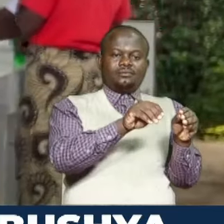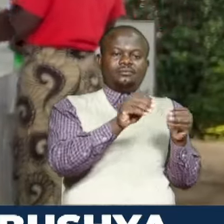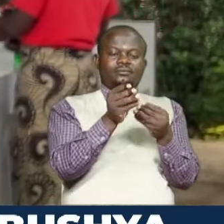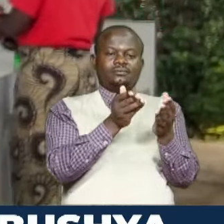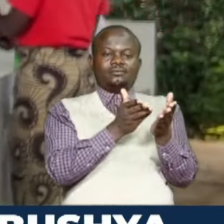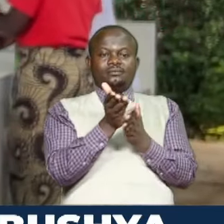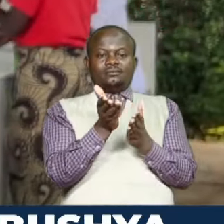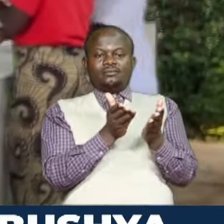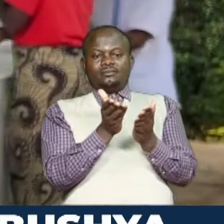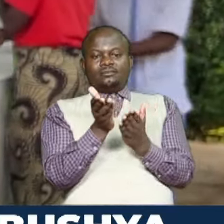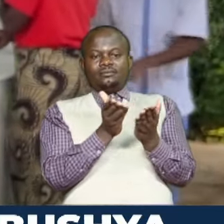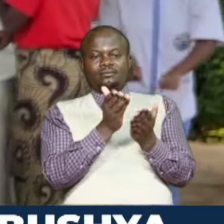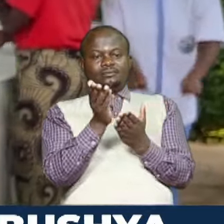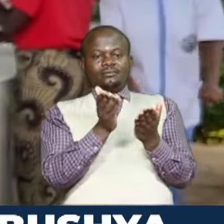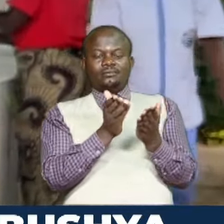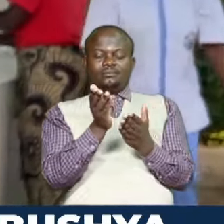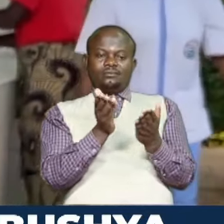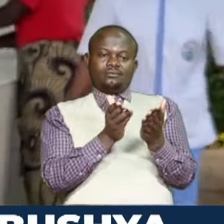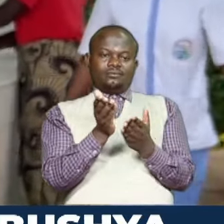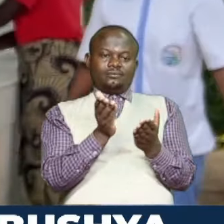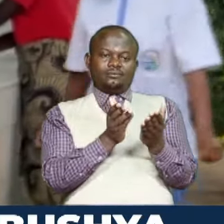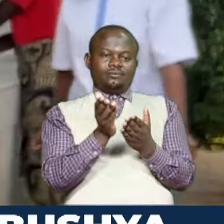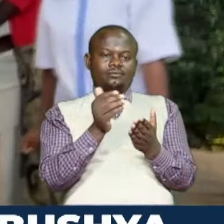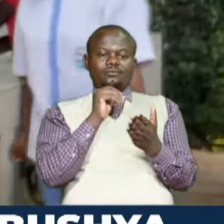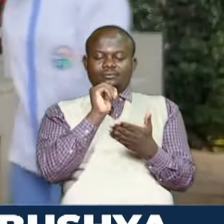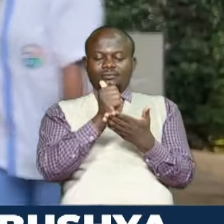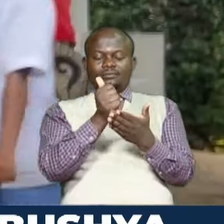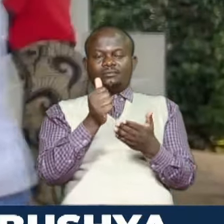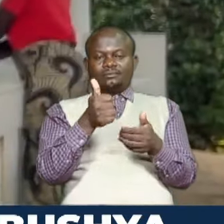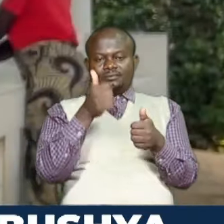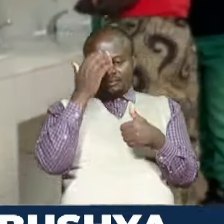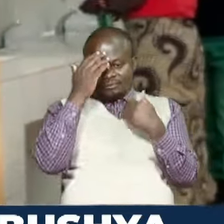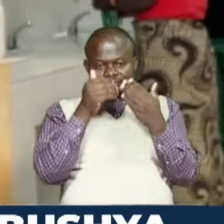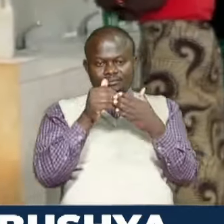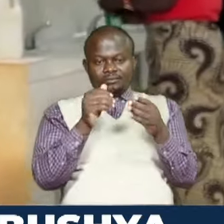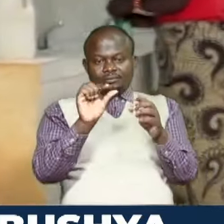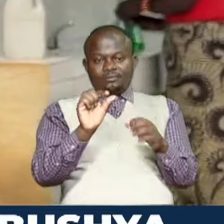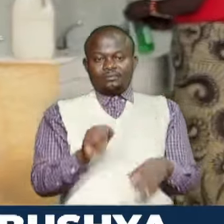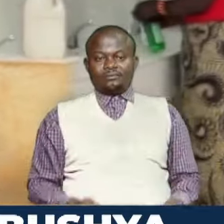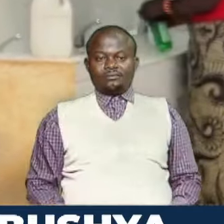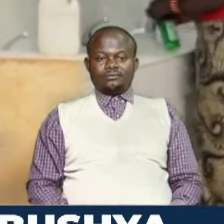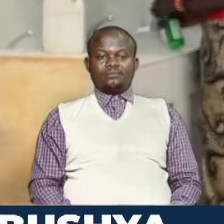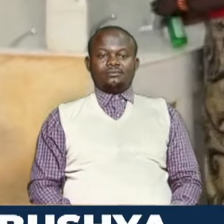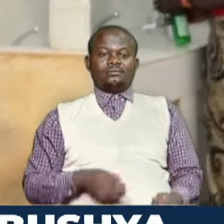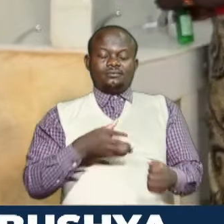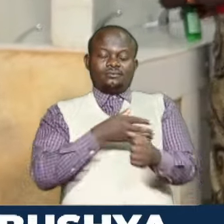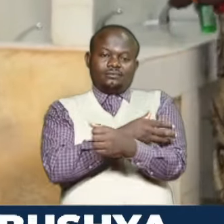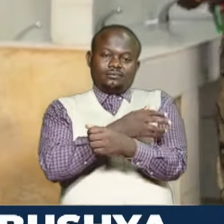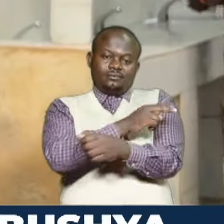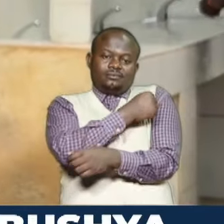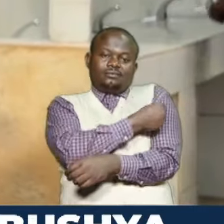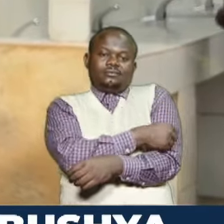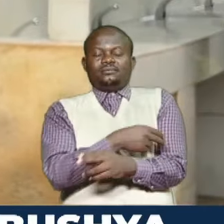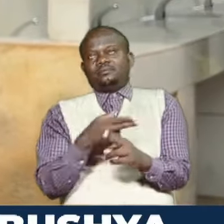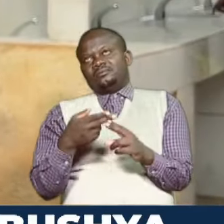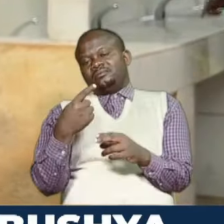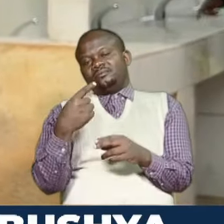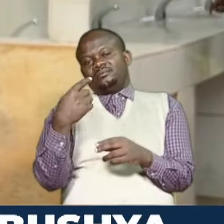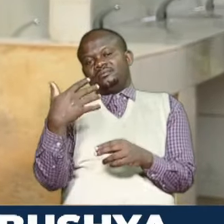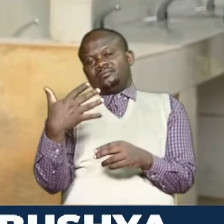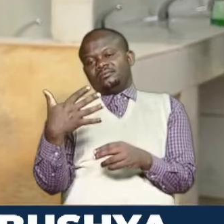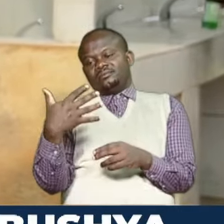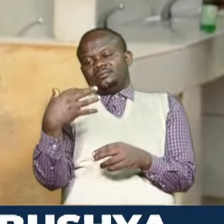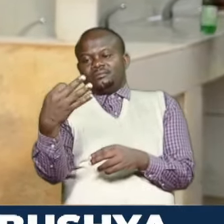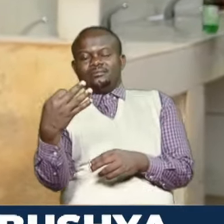maserivisi tutara bastabiliza neza kubera ko ari hatoya kapasite y'ibitaro biri mu